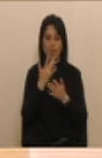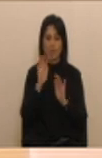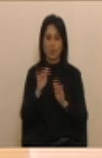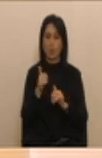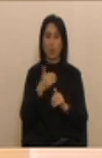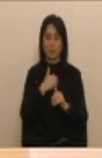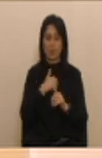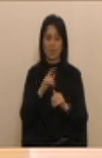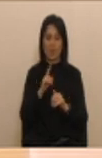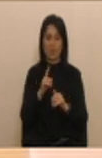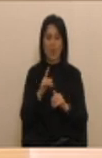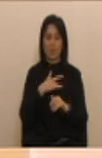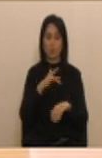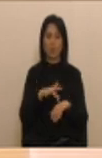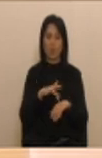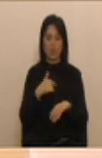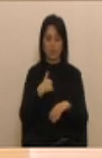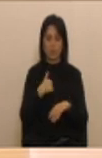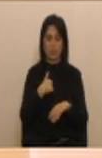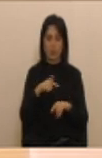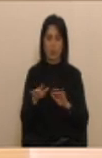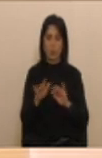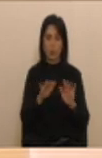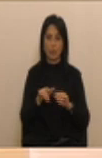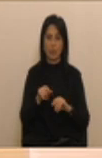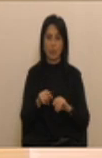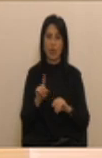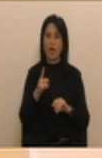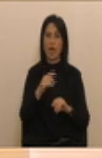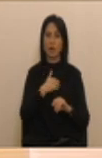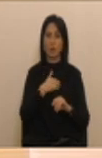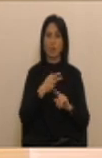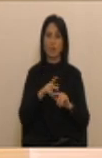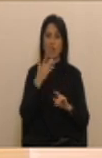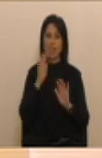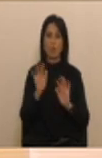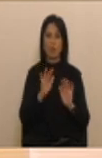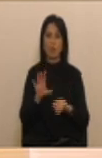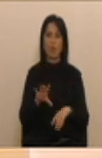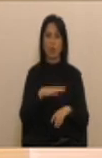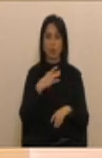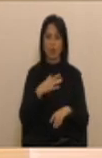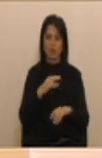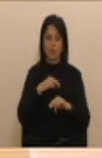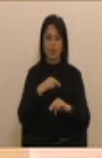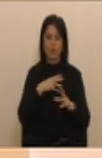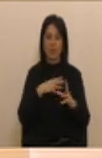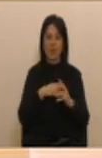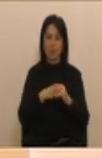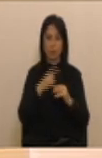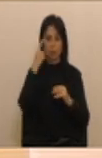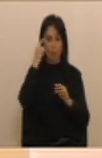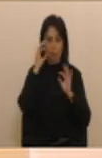მოძრაობა, რას გულშემატკივრობ ამ პროცესში და რატომ მინდა ის რომ ნაციონალური მოძრაობა იყოს თანამშრომლობა